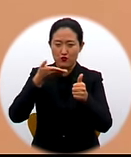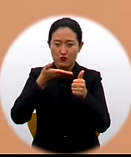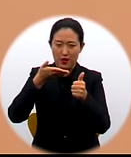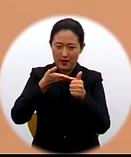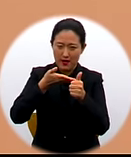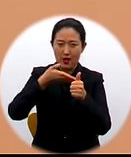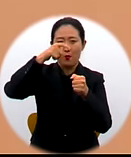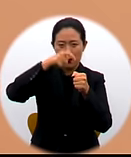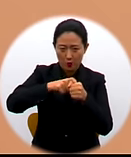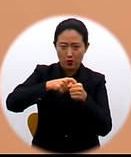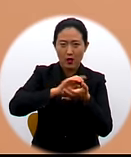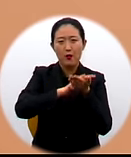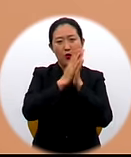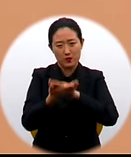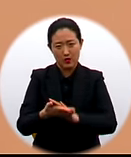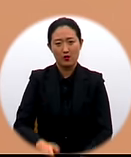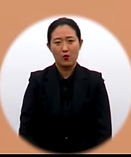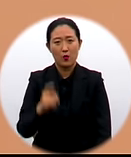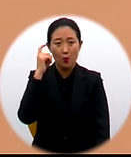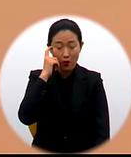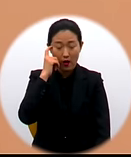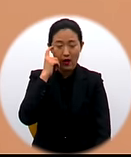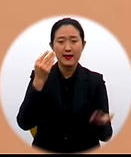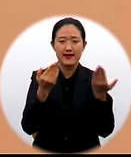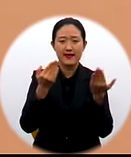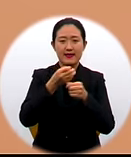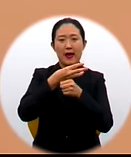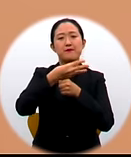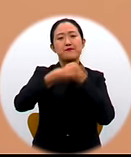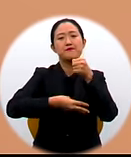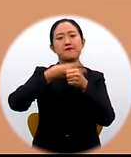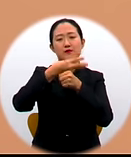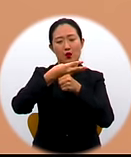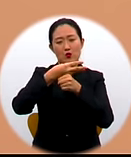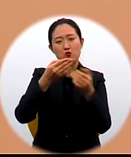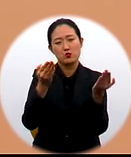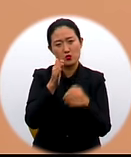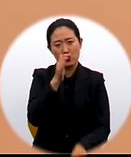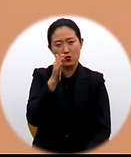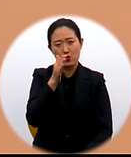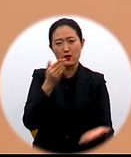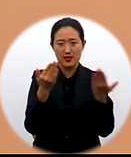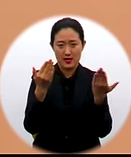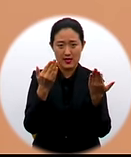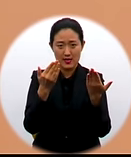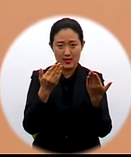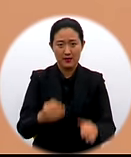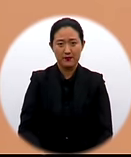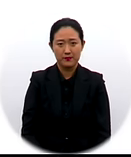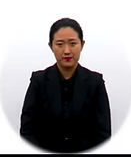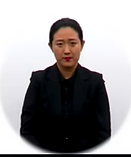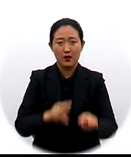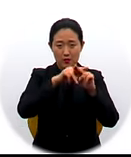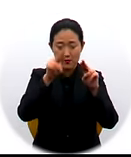달라집니다. 왜냐? 근속기간이 3년이 안 되잖아요. 그러면은 나갔던 직원들이 언제든지 친정으로 복귀할 수 있습니다.